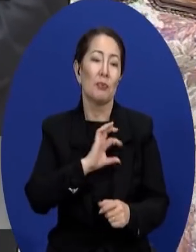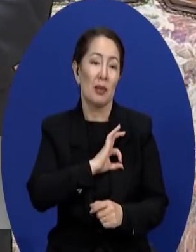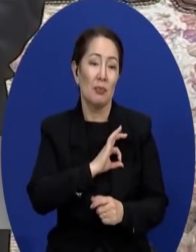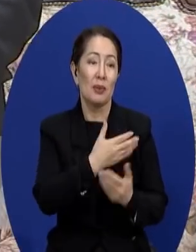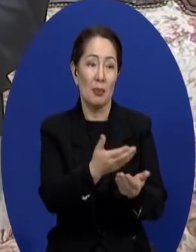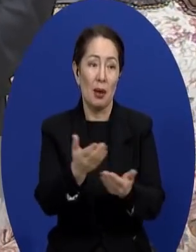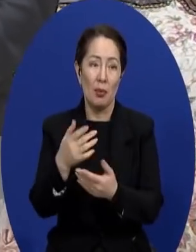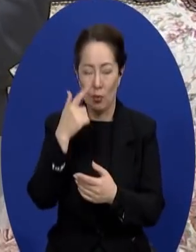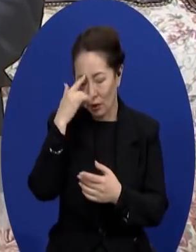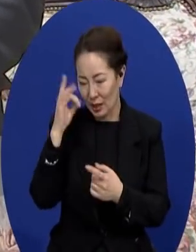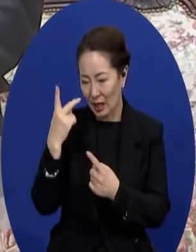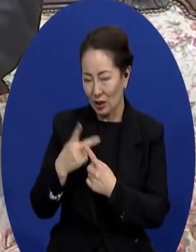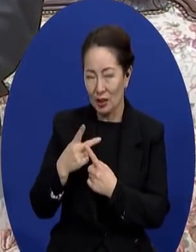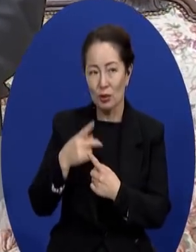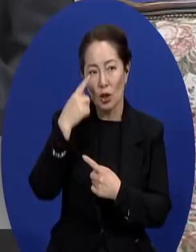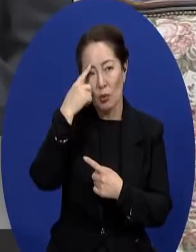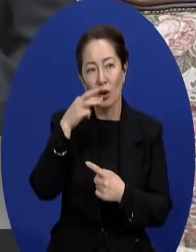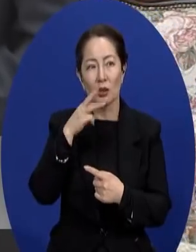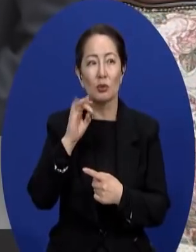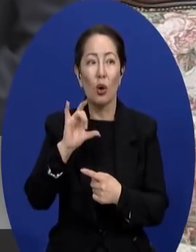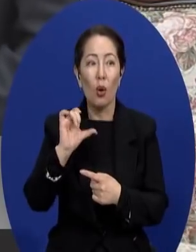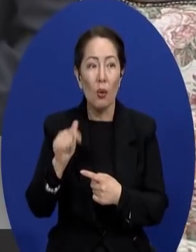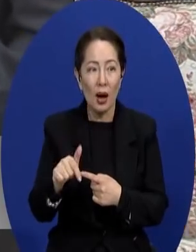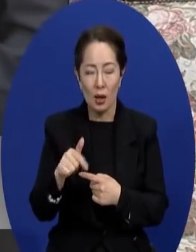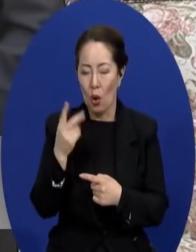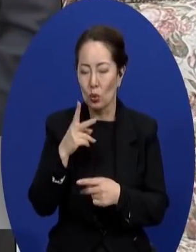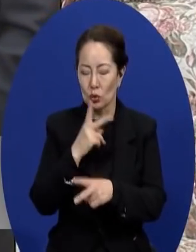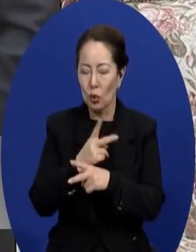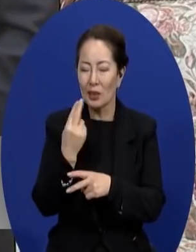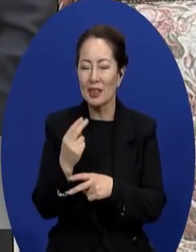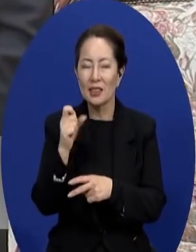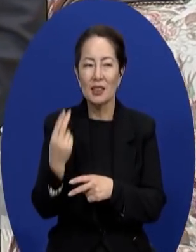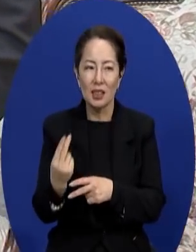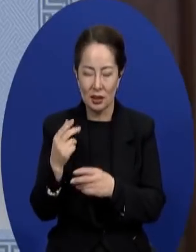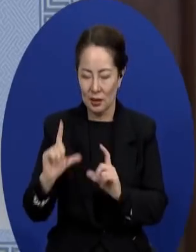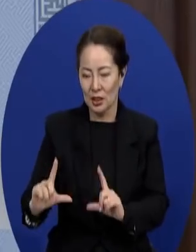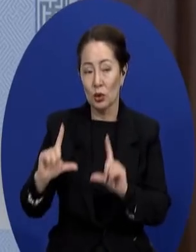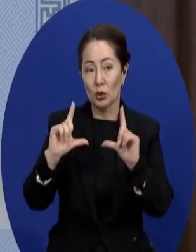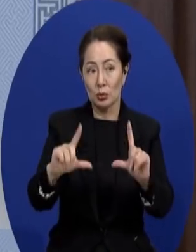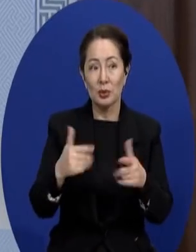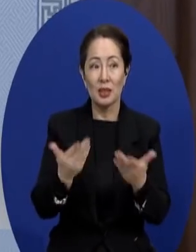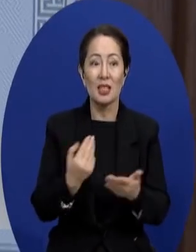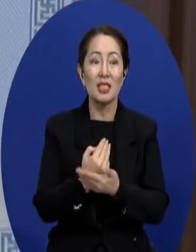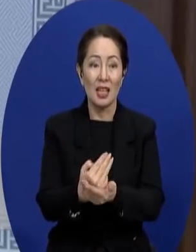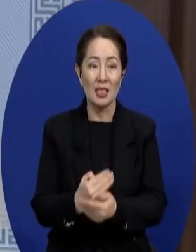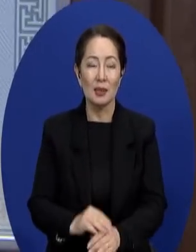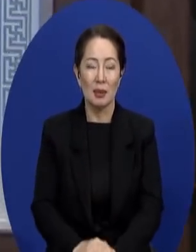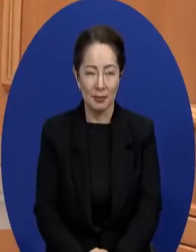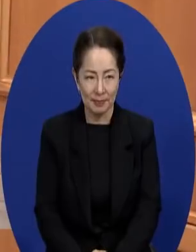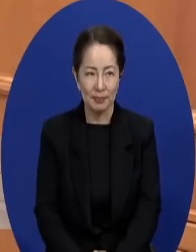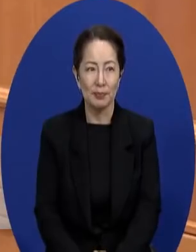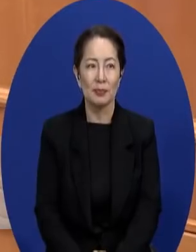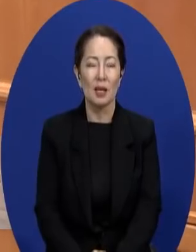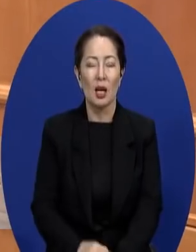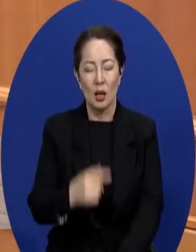Монголын үндэсний олон нийтийн радио телевизийн Монголын мэдээ сувгийг үндсэн хуулийн цэцийн өргөмжлөх бичгээр шагналаа. Монгол улсын үндсэн